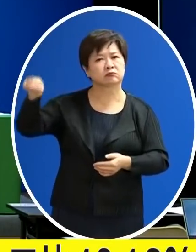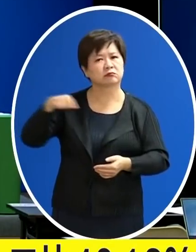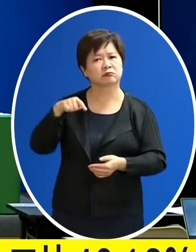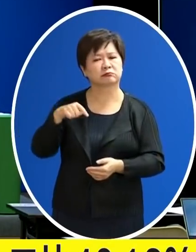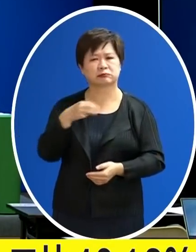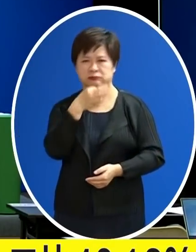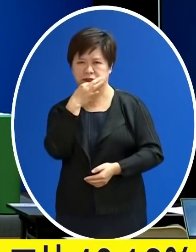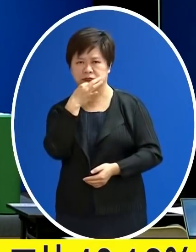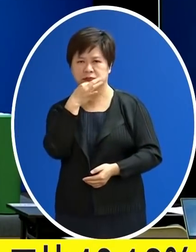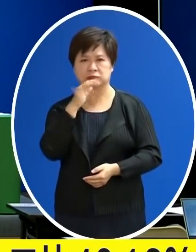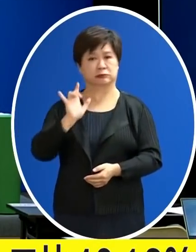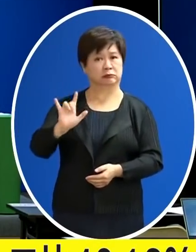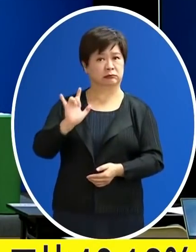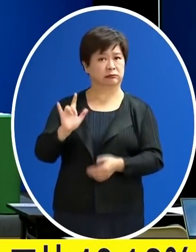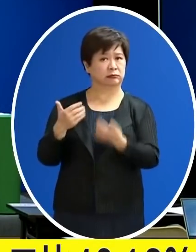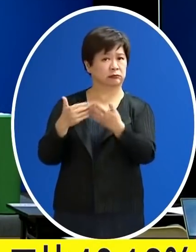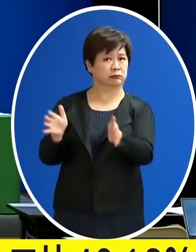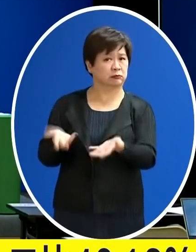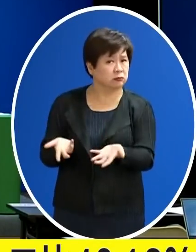这群人先不要